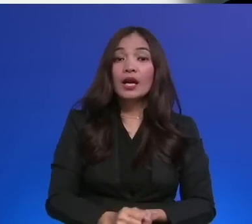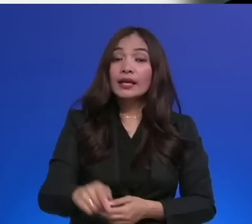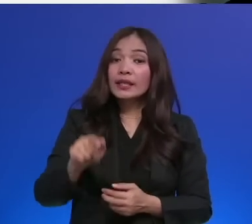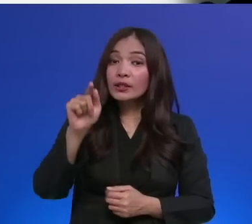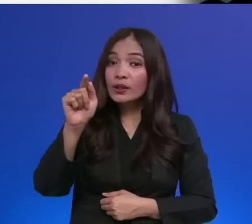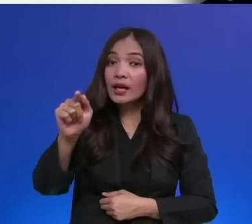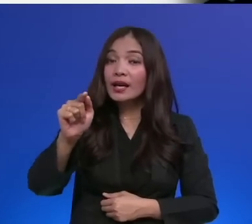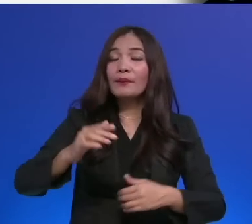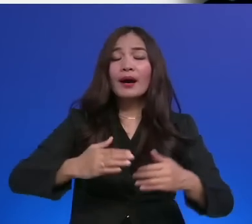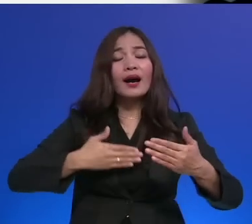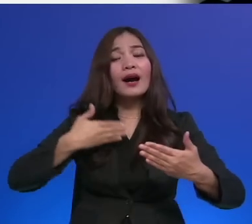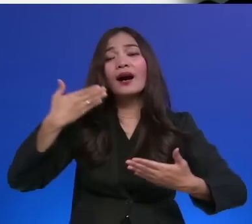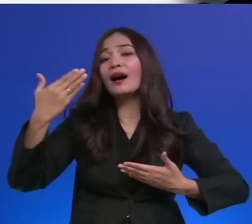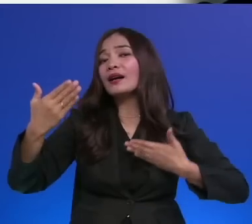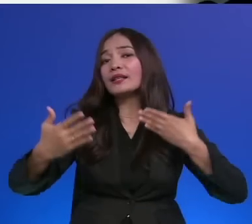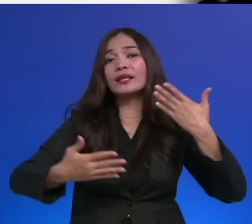Itu